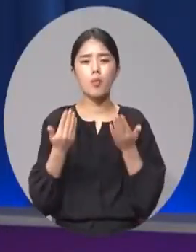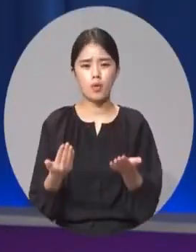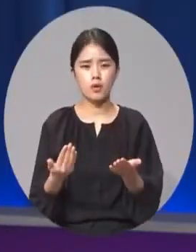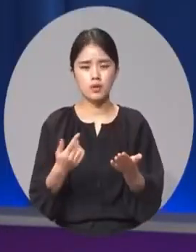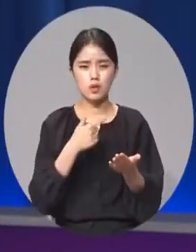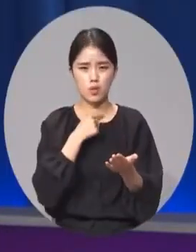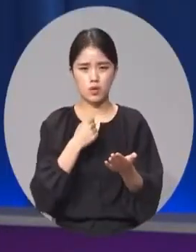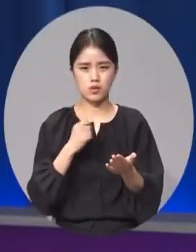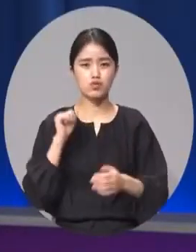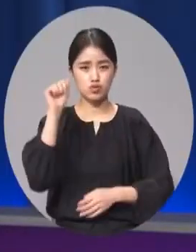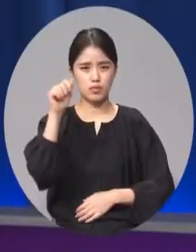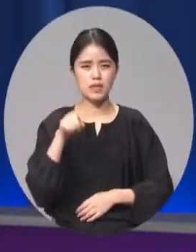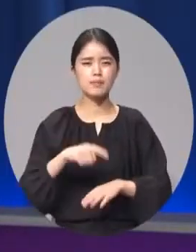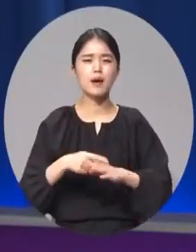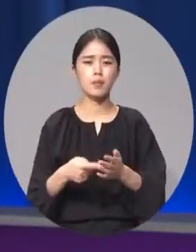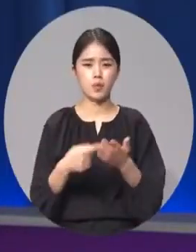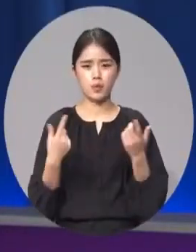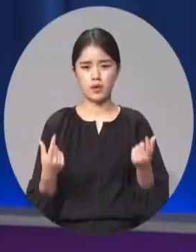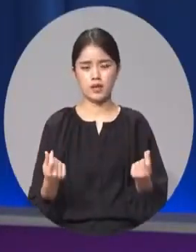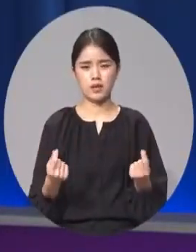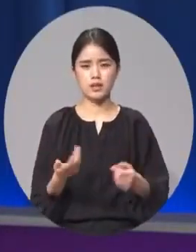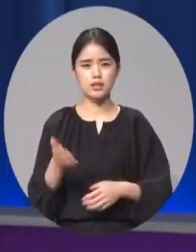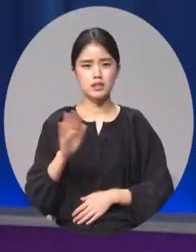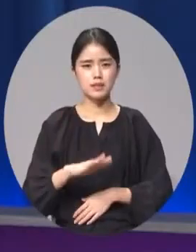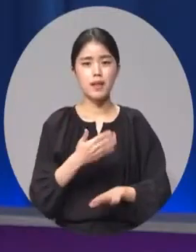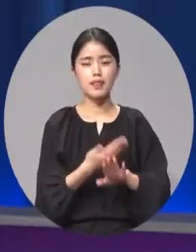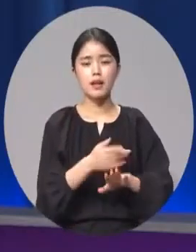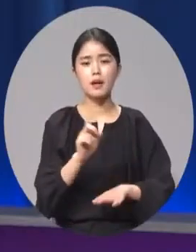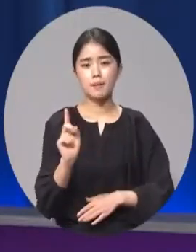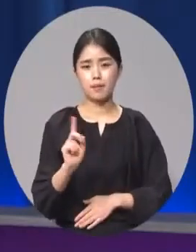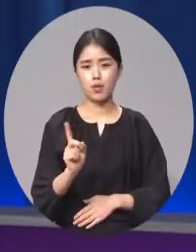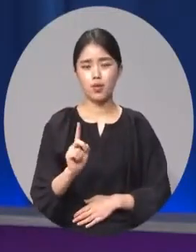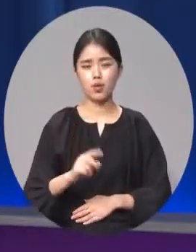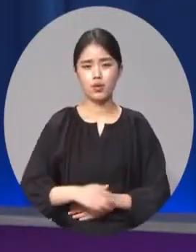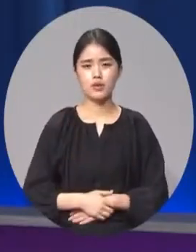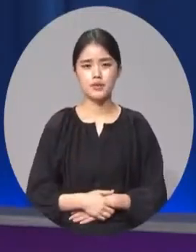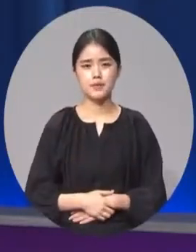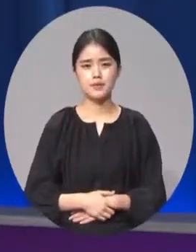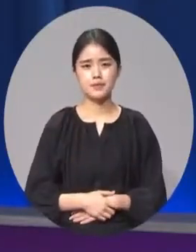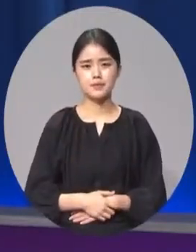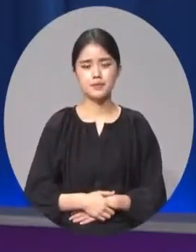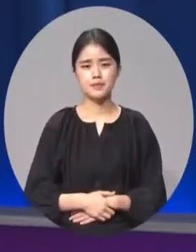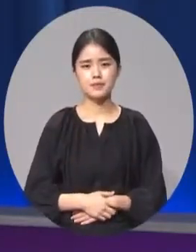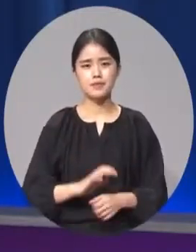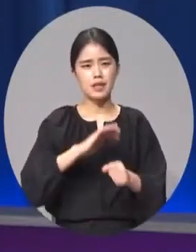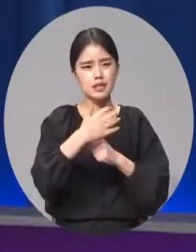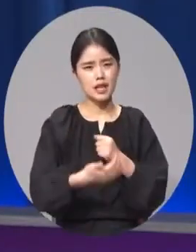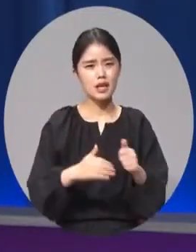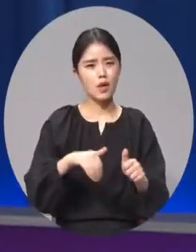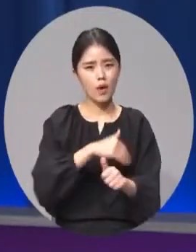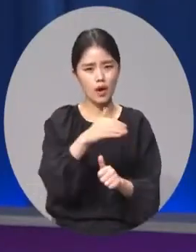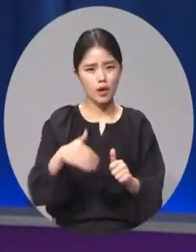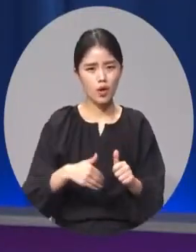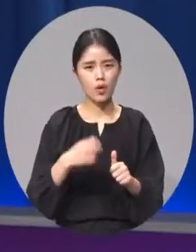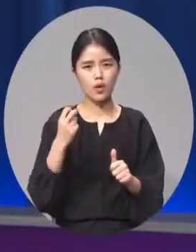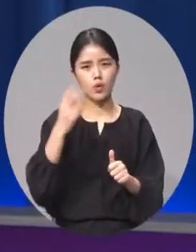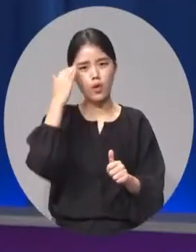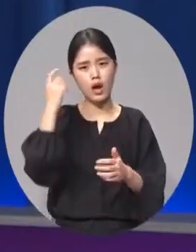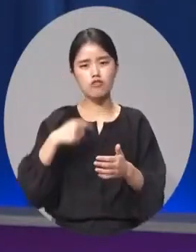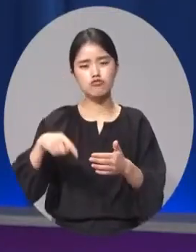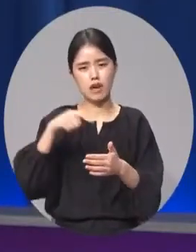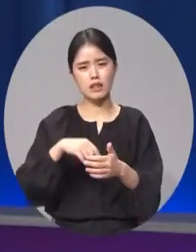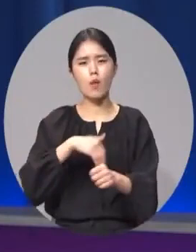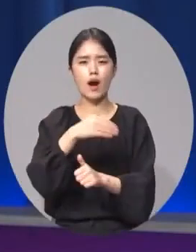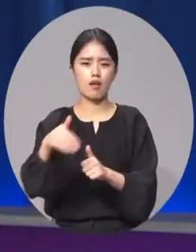어그 마음은 똑같습니다 그런데 달라진 건 일단 세계의 환경과 우리 국 내 내부환경